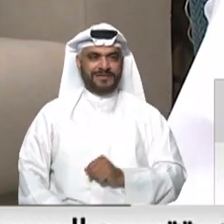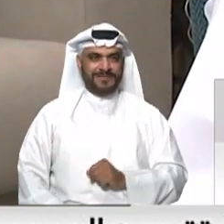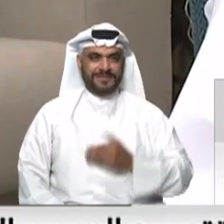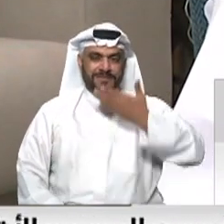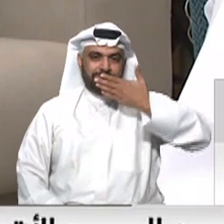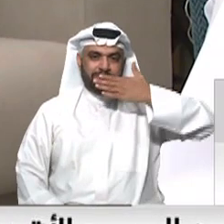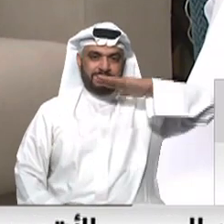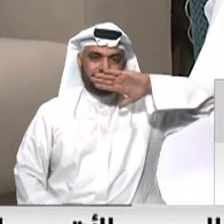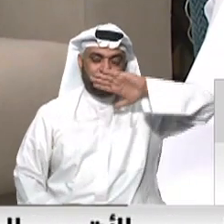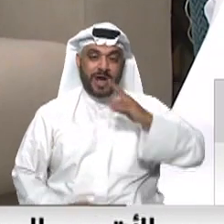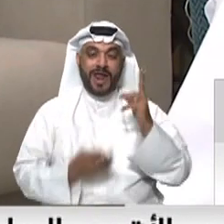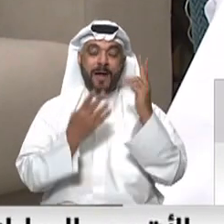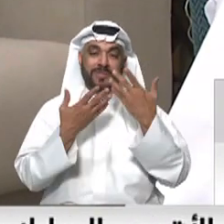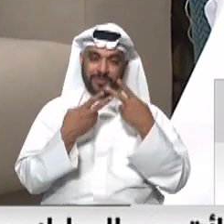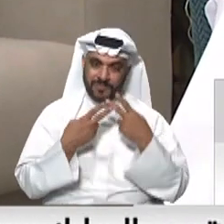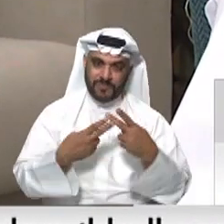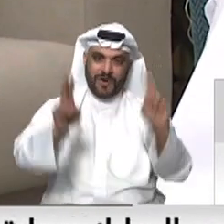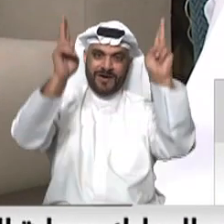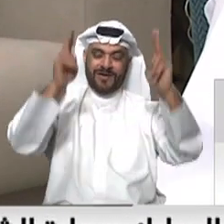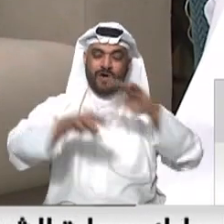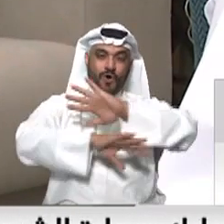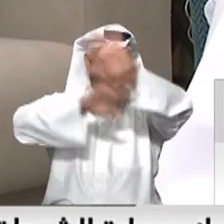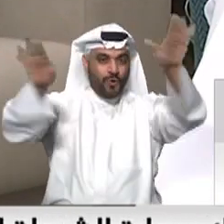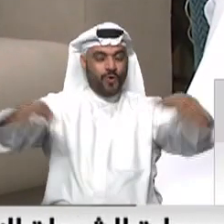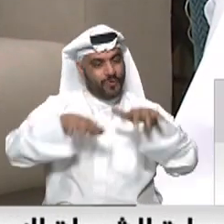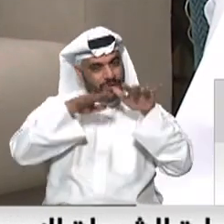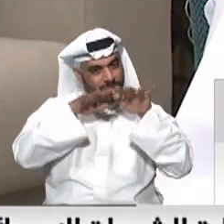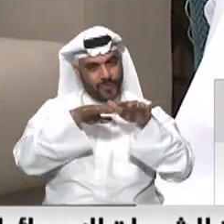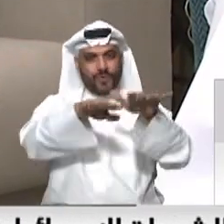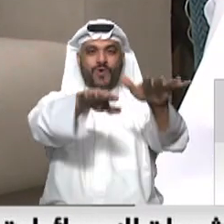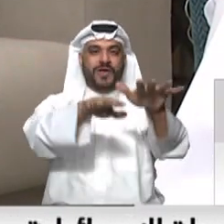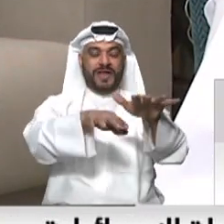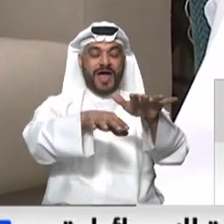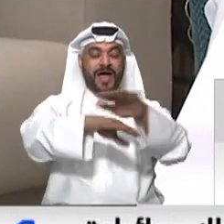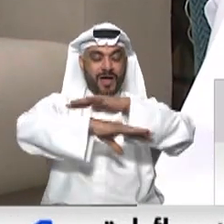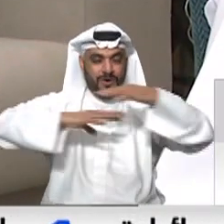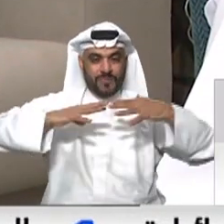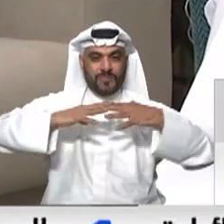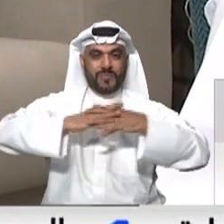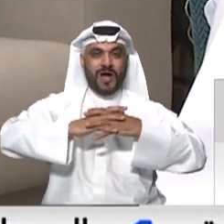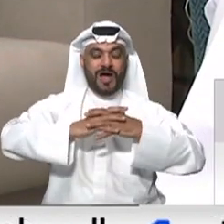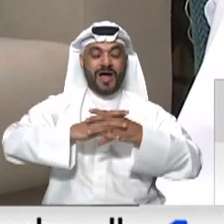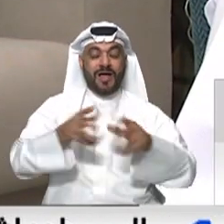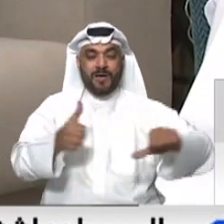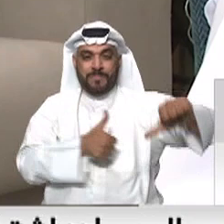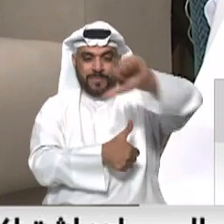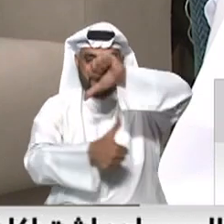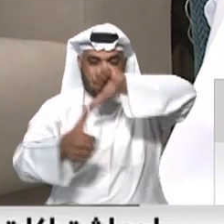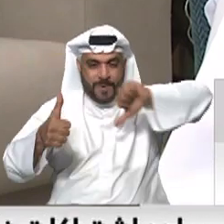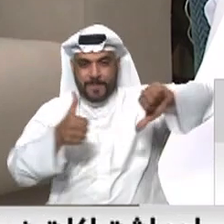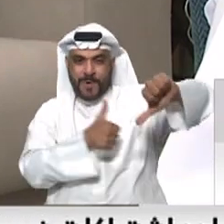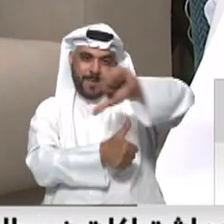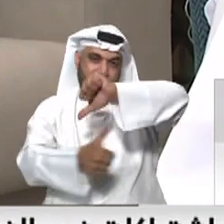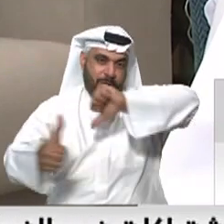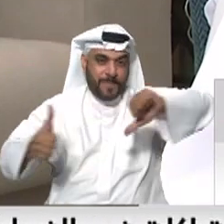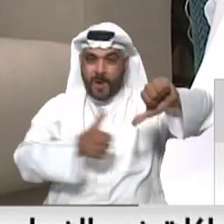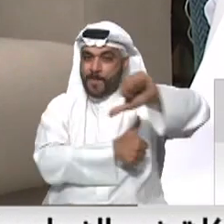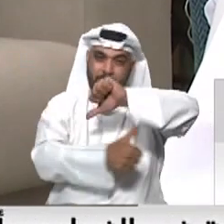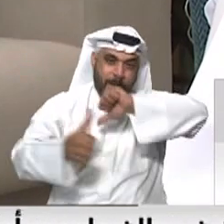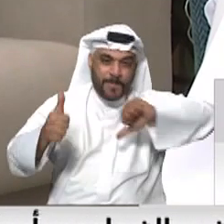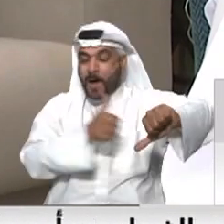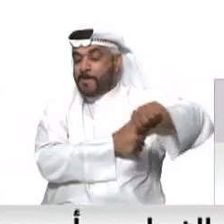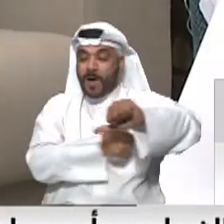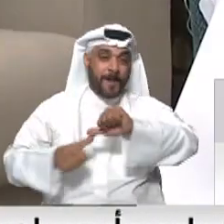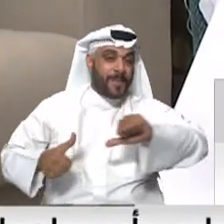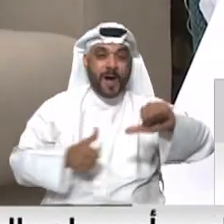فالحمد لله لبينا النداء ورحنا كلنا بإيد واحدة، صارنا 3 شفتات، احنا داومنا الشفت الظهر لليل